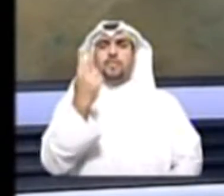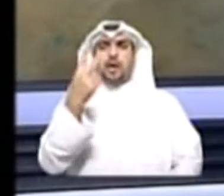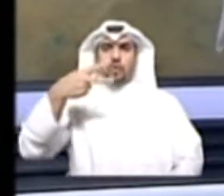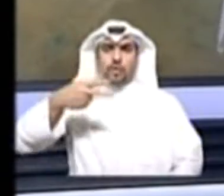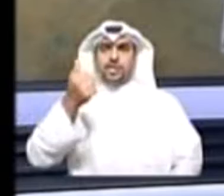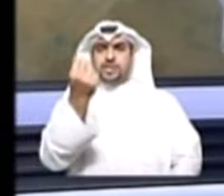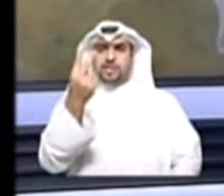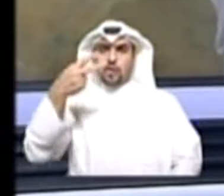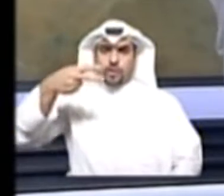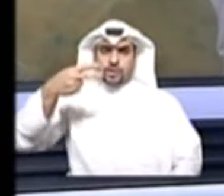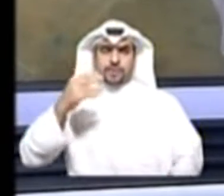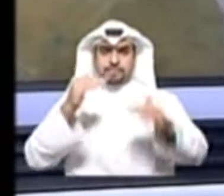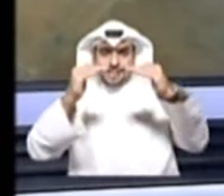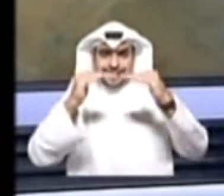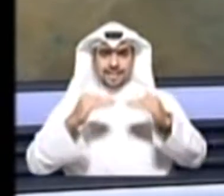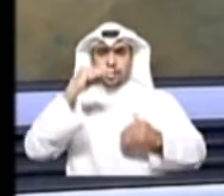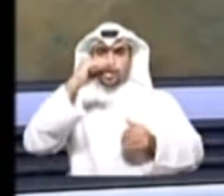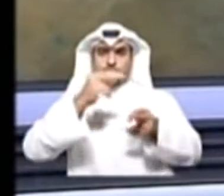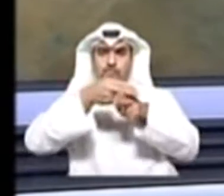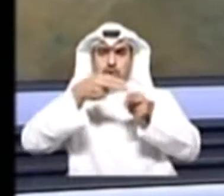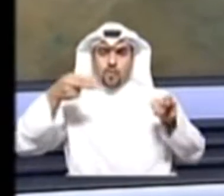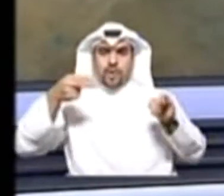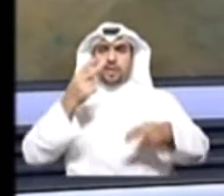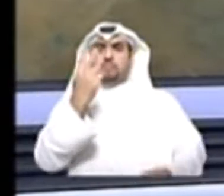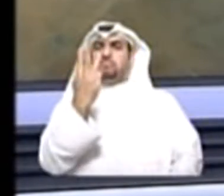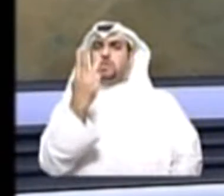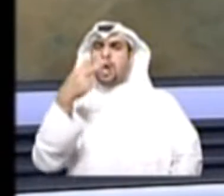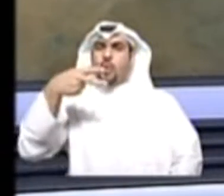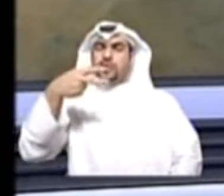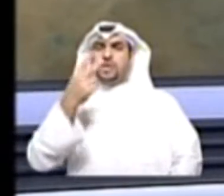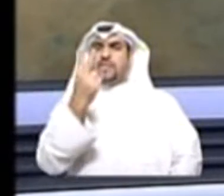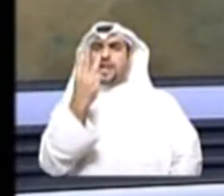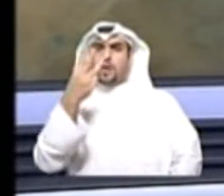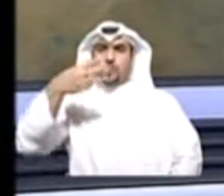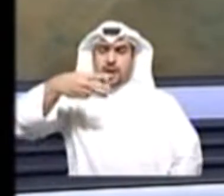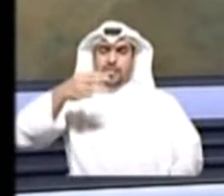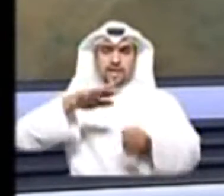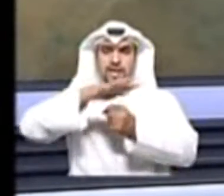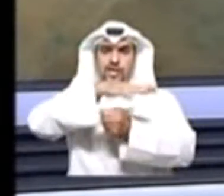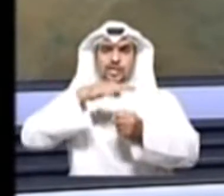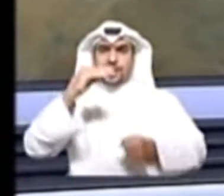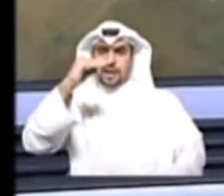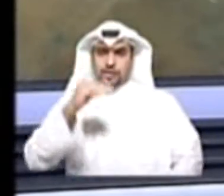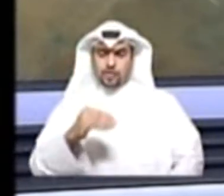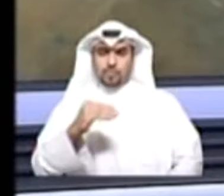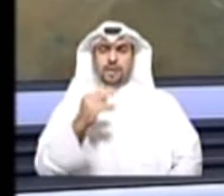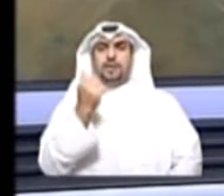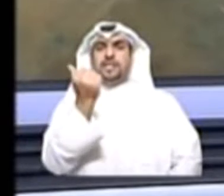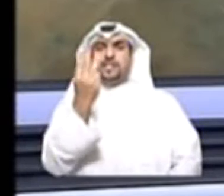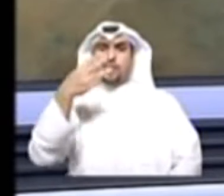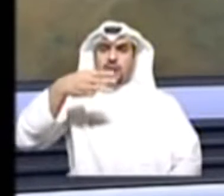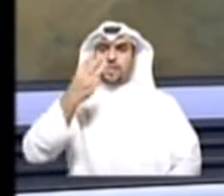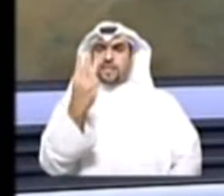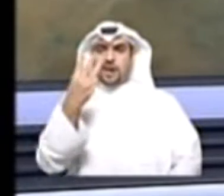28، الوفرة المصيب 29 إلى 30، وجزرنا الجنوبية قارو كبر أم المرادم 33 درجة مئوية. حاليا